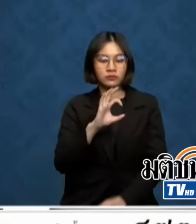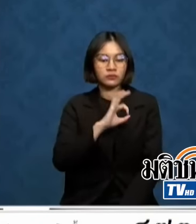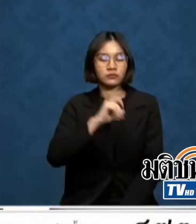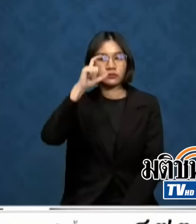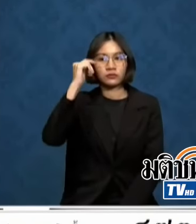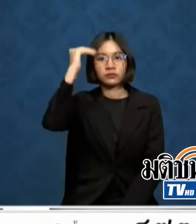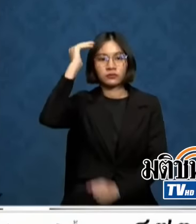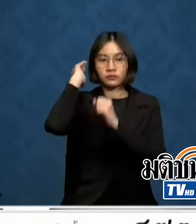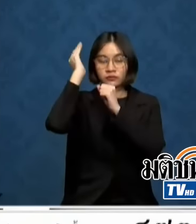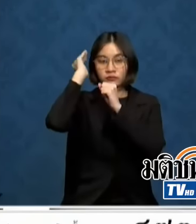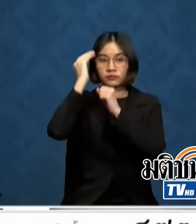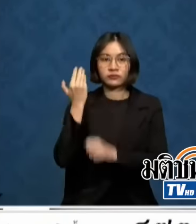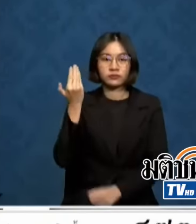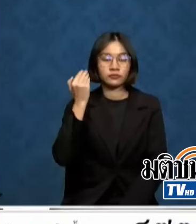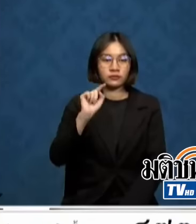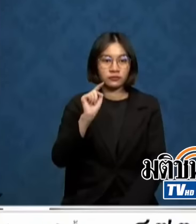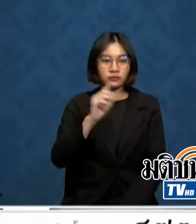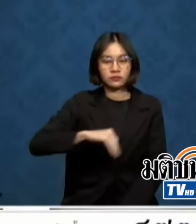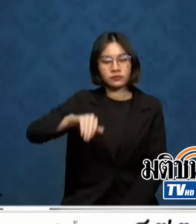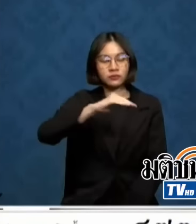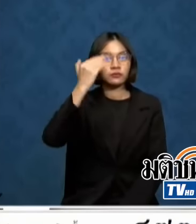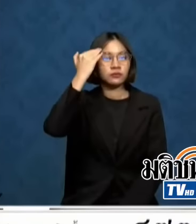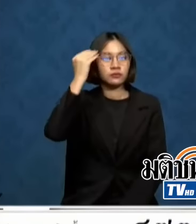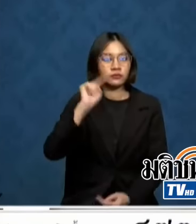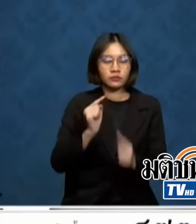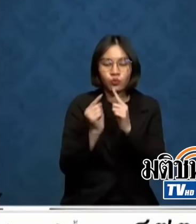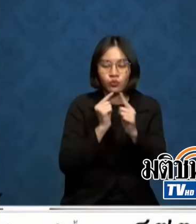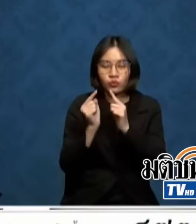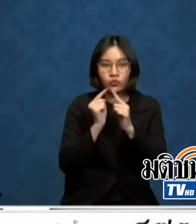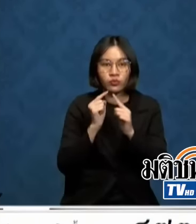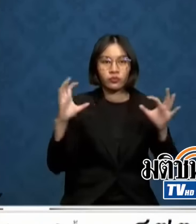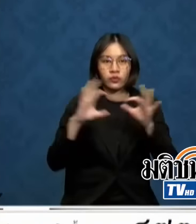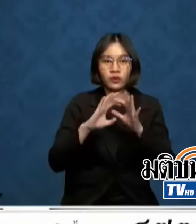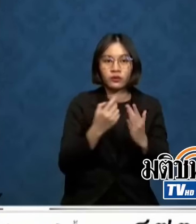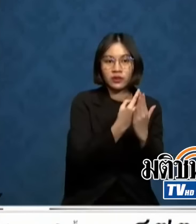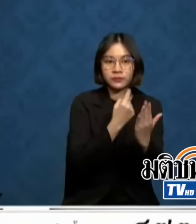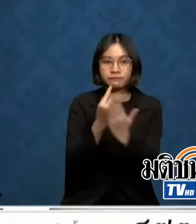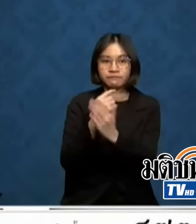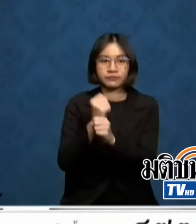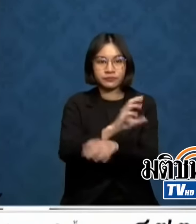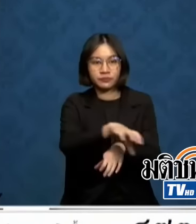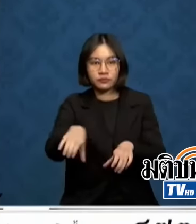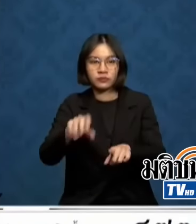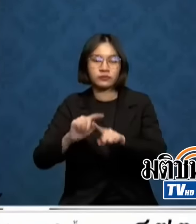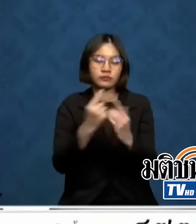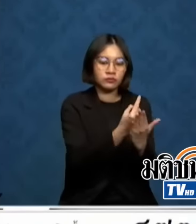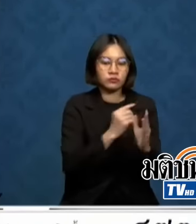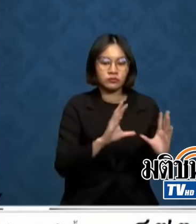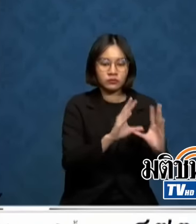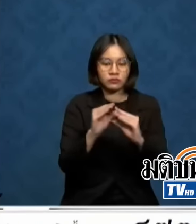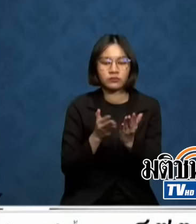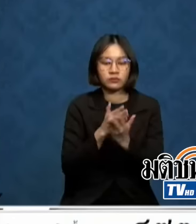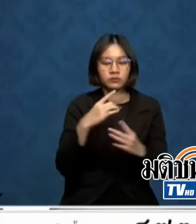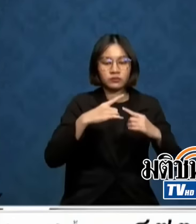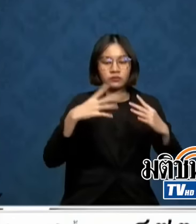รรางสิมาได้อภิปรายไว้เมื่อสักครู่และอย่างที่เราได้ทราบจากการพูดคุยกับทางตัวแทนหน่วยงานและตัวแทนกฤษฎีกาในการประชุมวิป